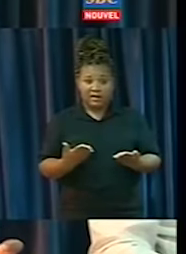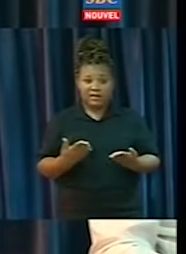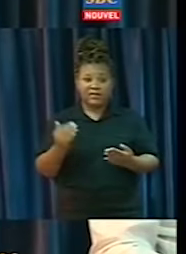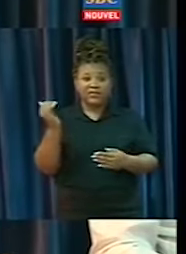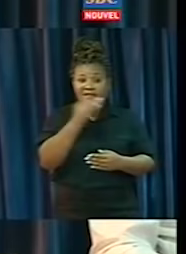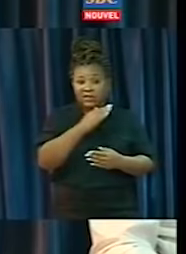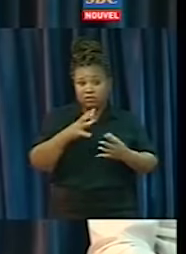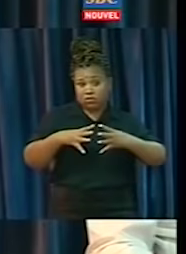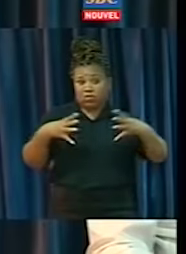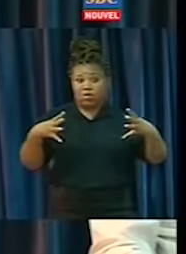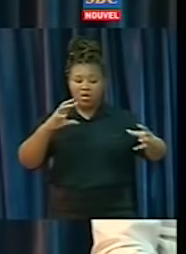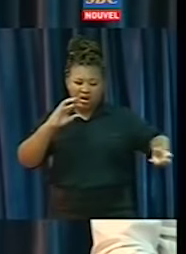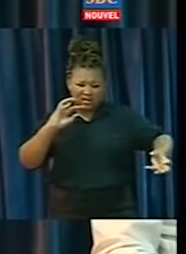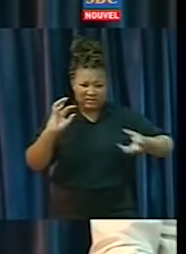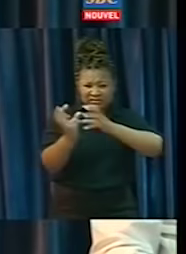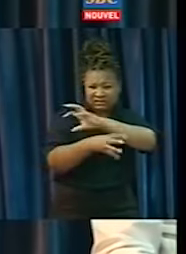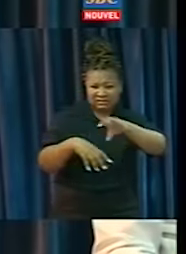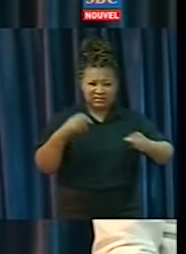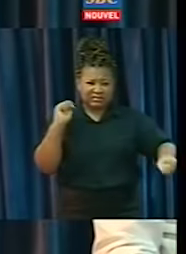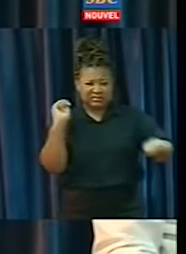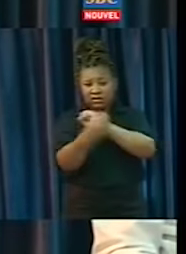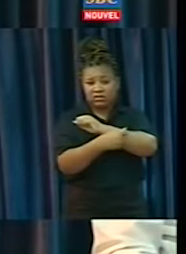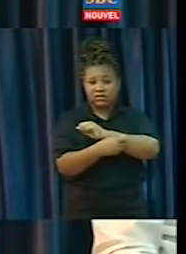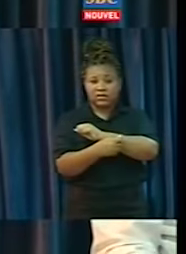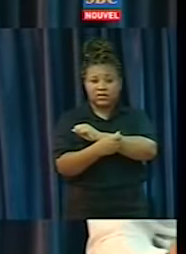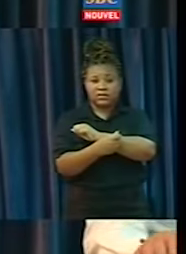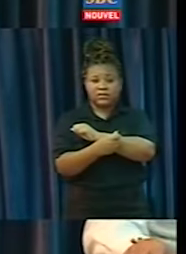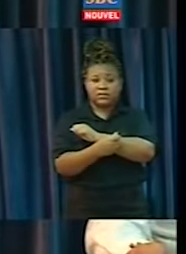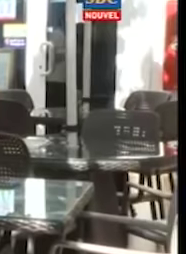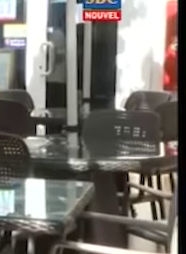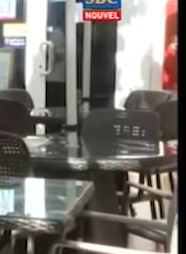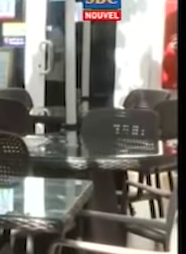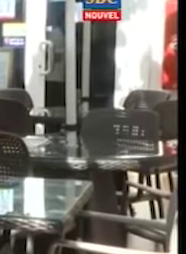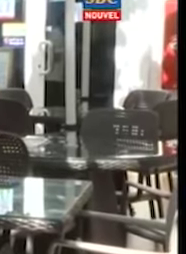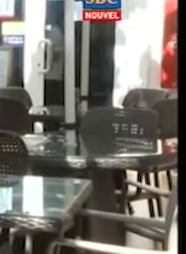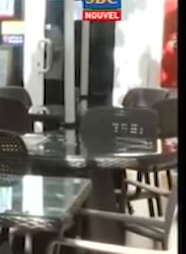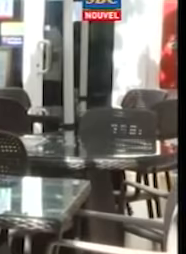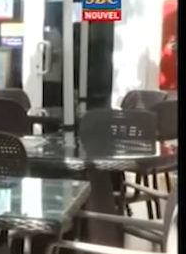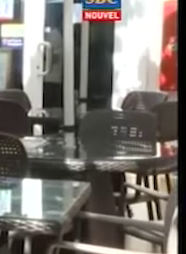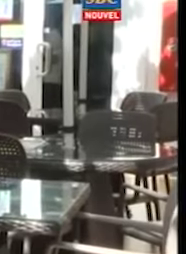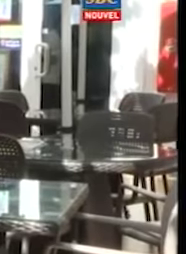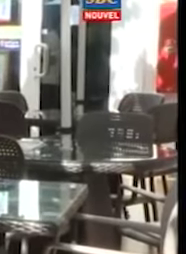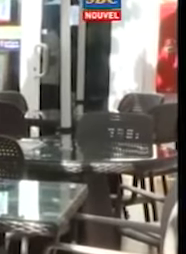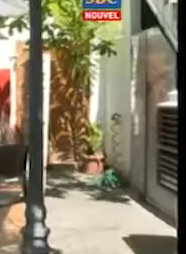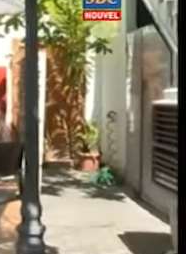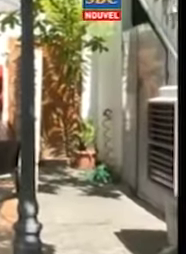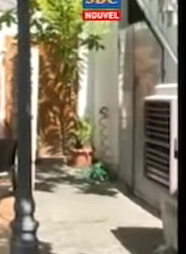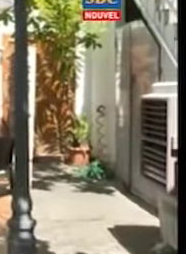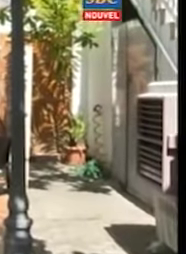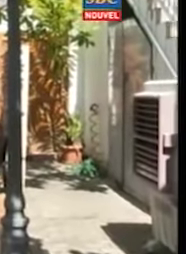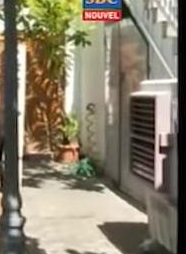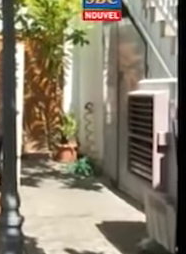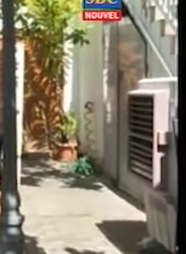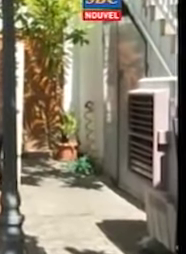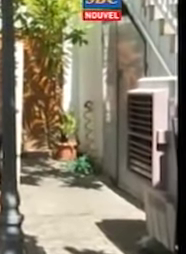gros, substantiellement, pour sortir 2.5 en 14, pour arriver à minus 14%. Sa budget suspecté faire une restriction de